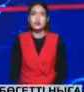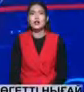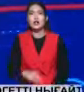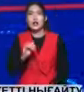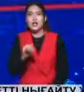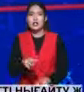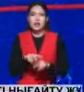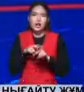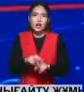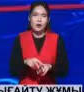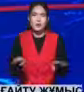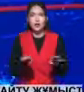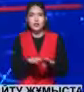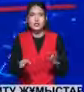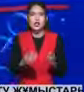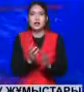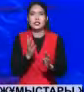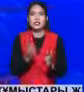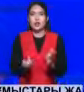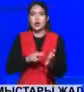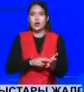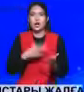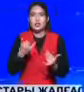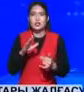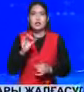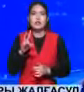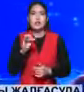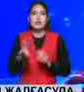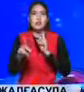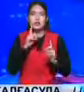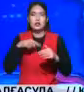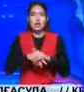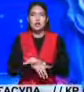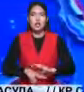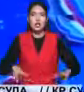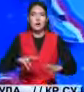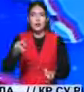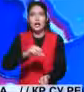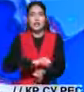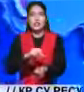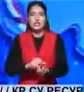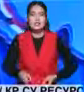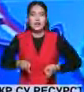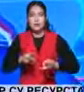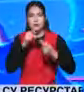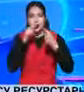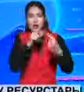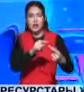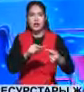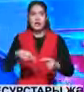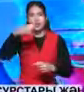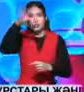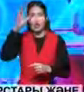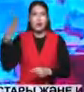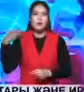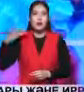Нашақорлар мәжбүрлі түрде есепке қойылады. Бұл туралы Сенат отырысында Ішкі істер министрлігі есірткі қылмысына қарсы күрес департаменті